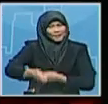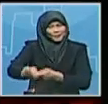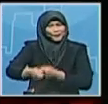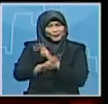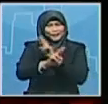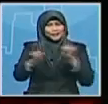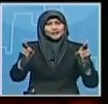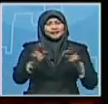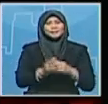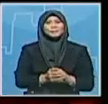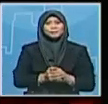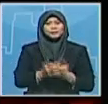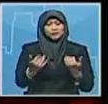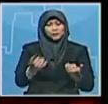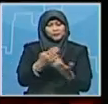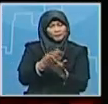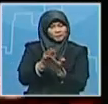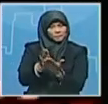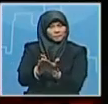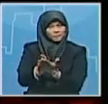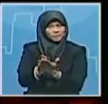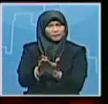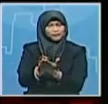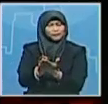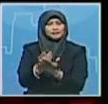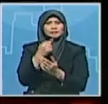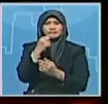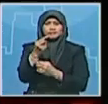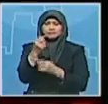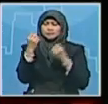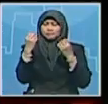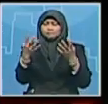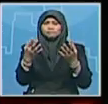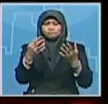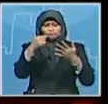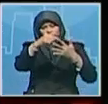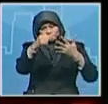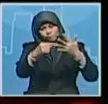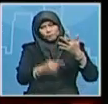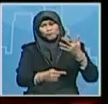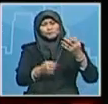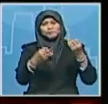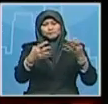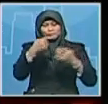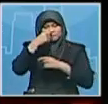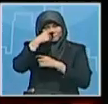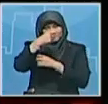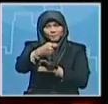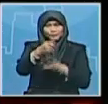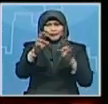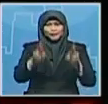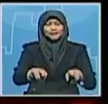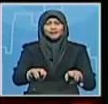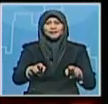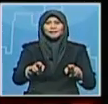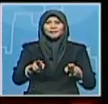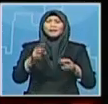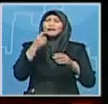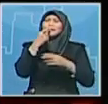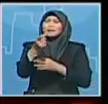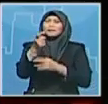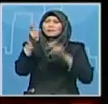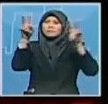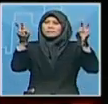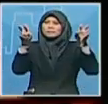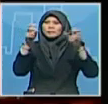bajet baru ni banyak sekali elemen-elemen yang saya kira menarik perhatian rakyat. khususnya bila bercakap soal tol